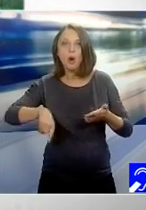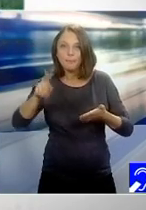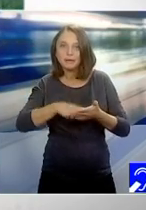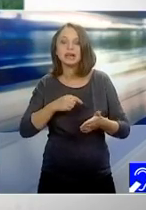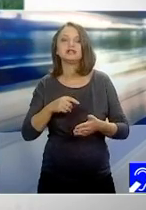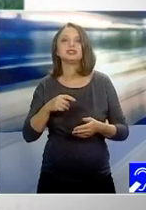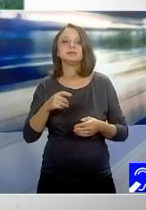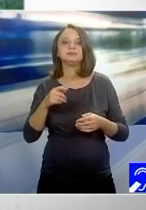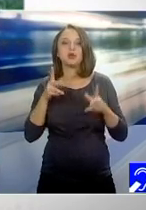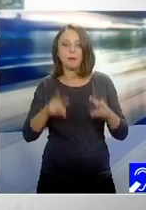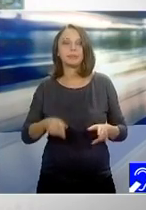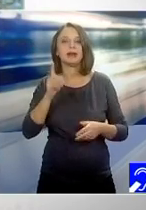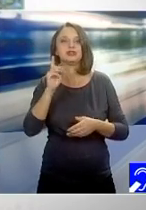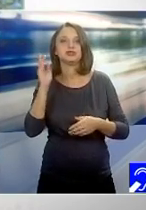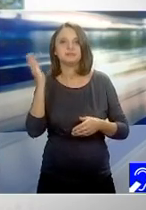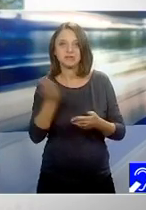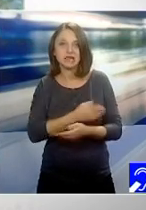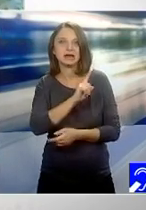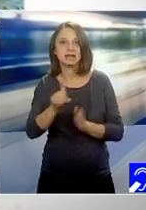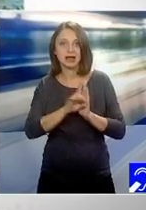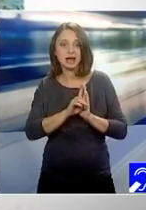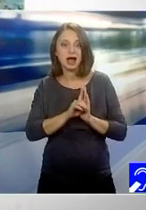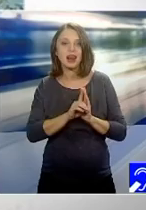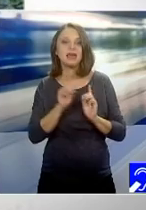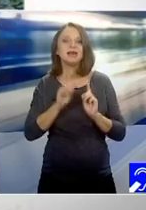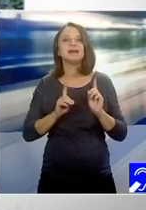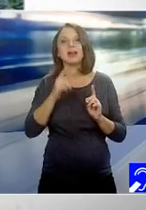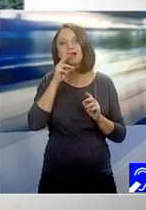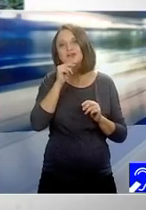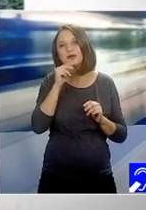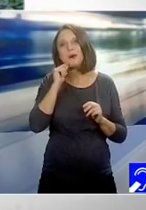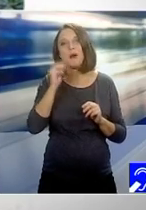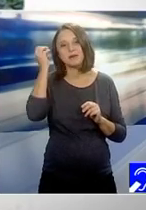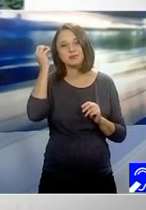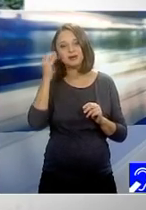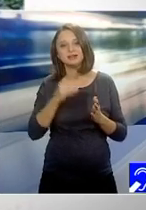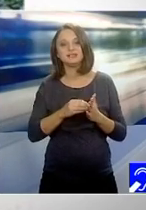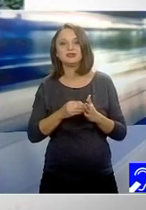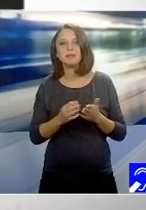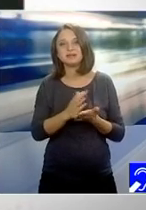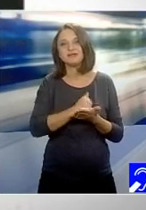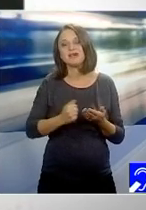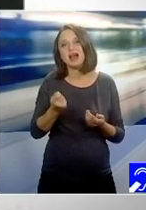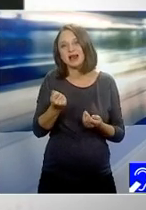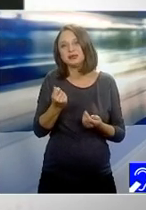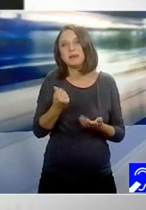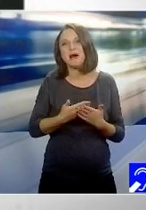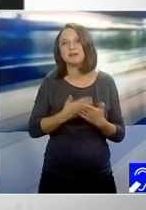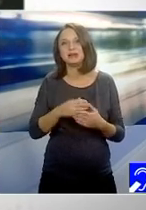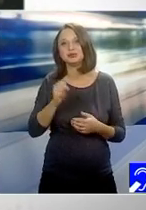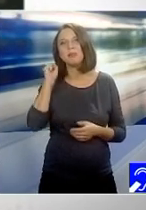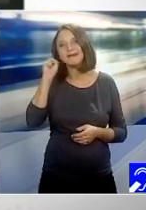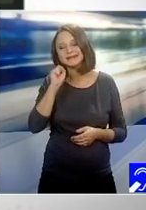cu oameni puși politic, care trebuie să răspundă, care trebuie să facă rost de bani la partid, pentru că asta este cea mai